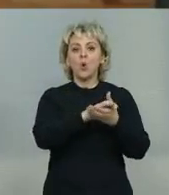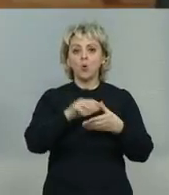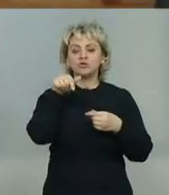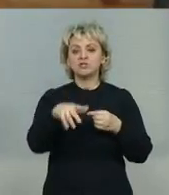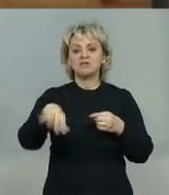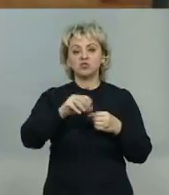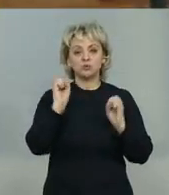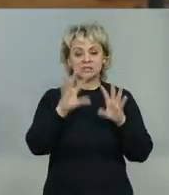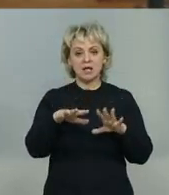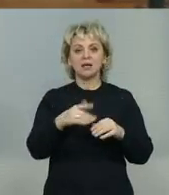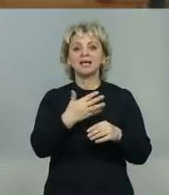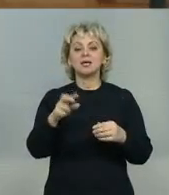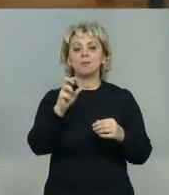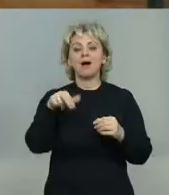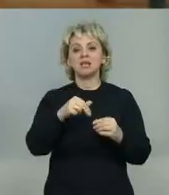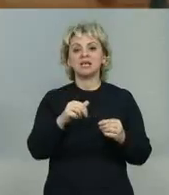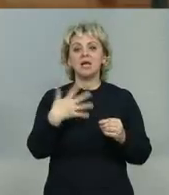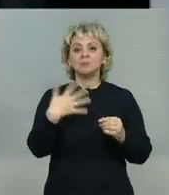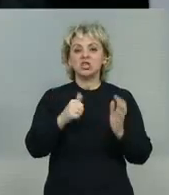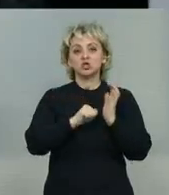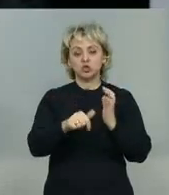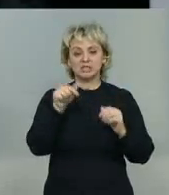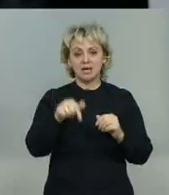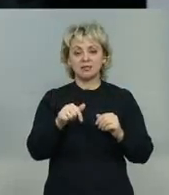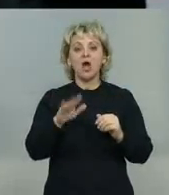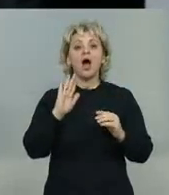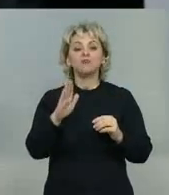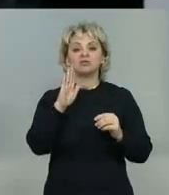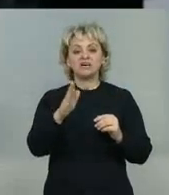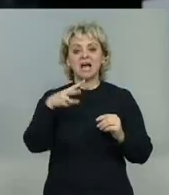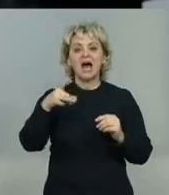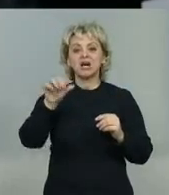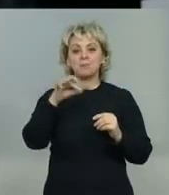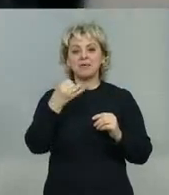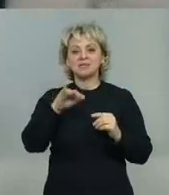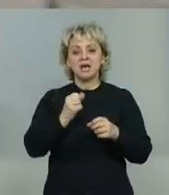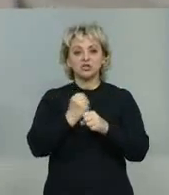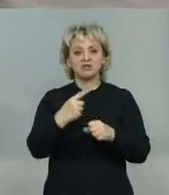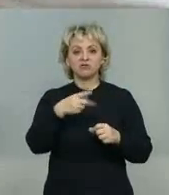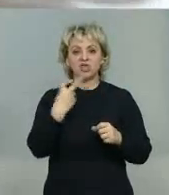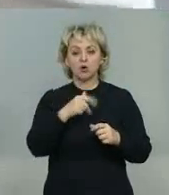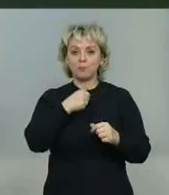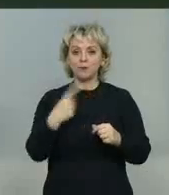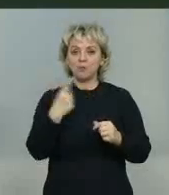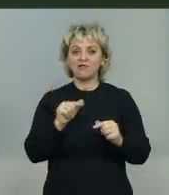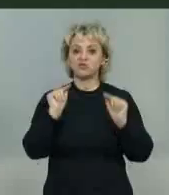какие баллы примерно? Ну, 50-60. А вот Виктория Рапетян делает вторую попытку для первого поступления в ВУЗ. В